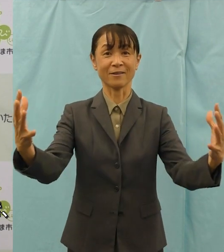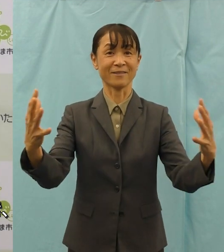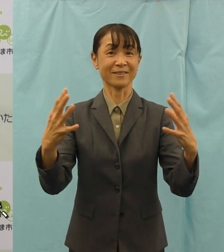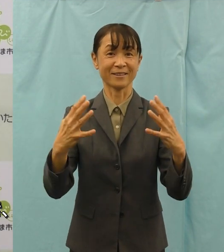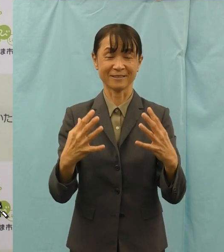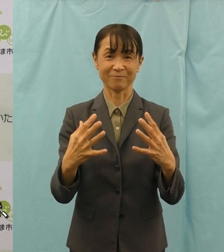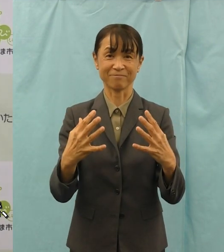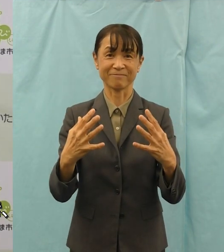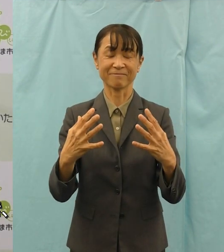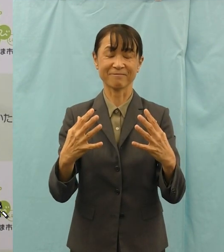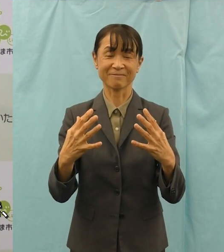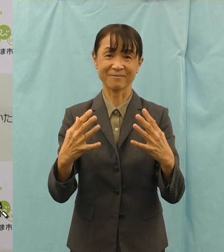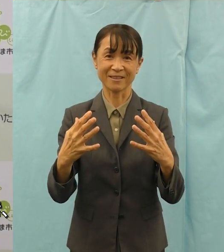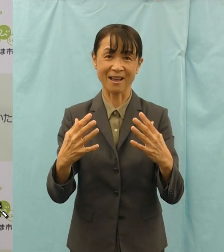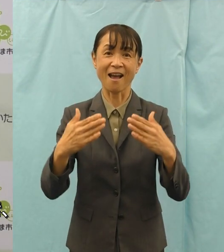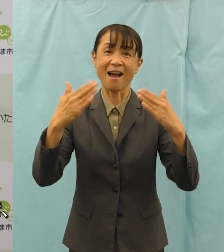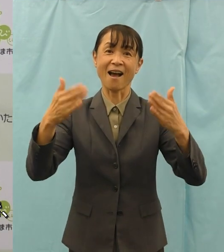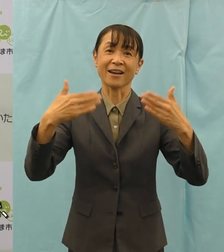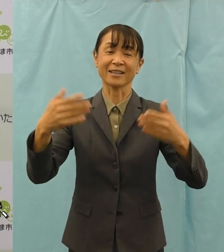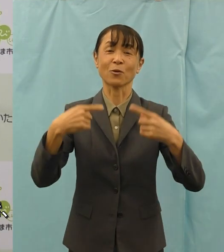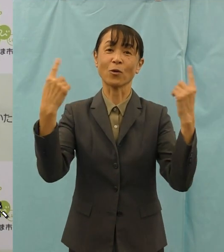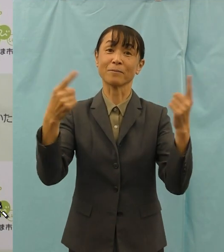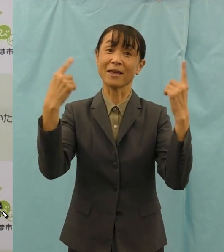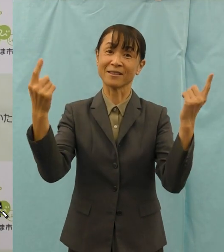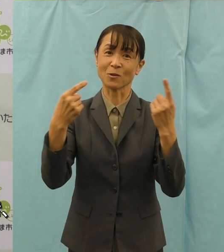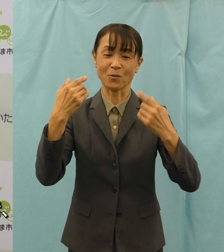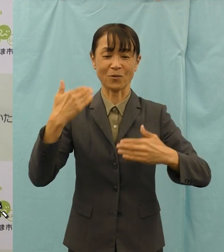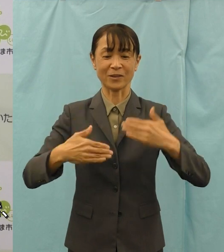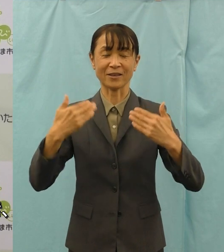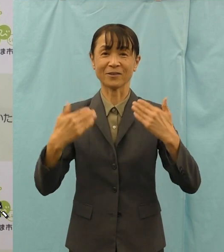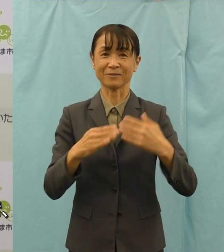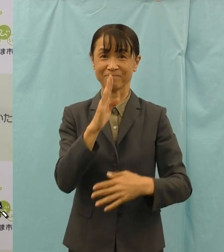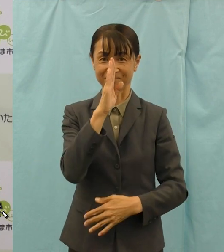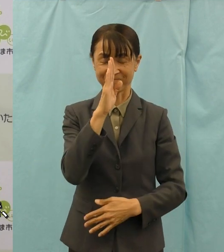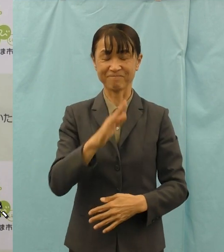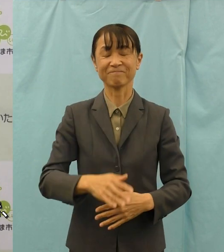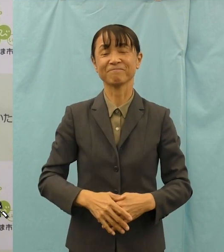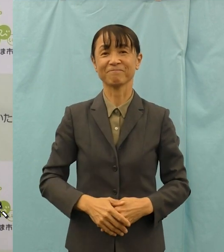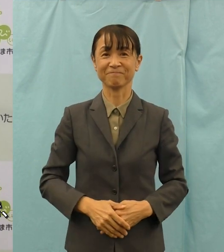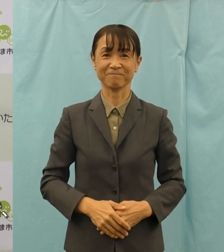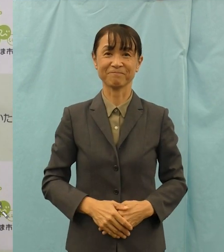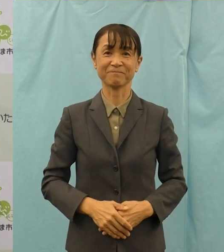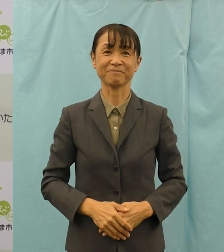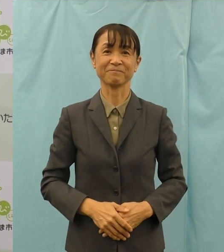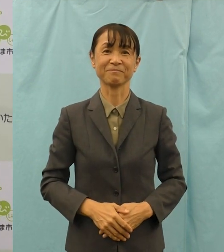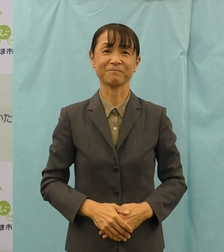会場にお越しいただき、多彩な秋のイベントをお楽しみください。